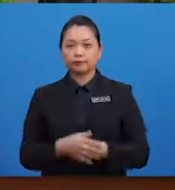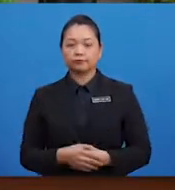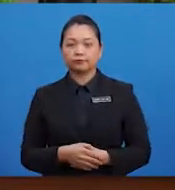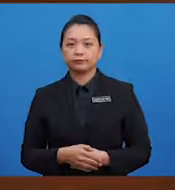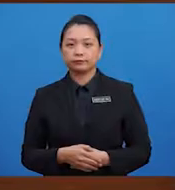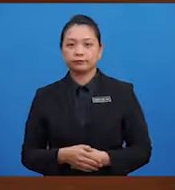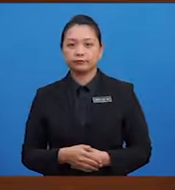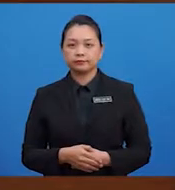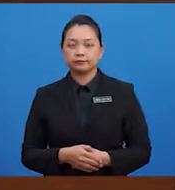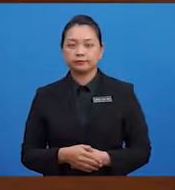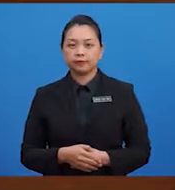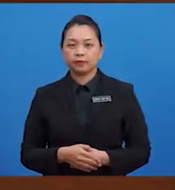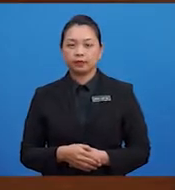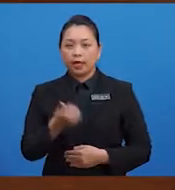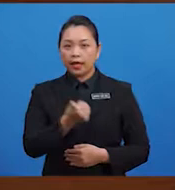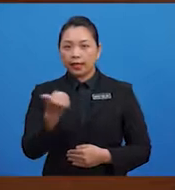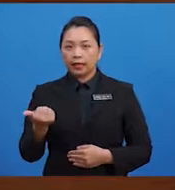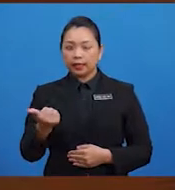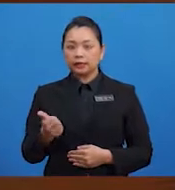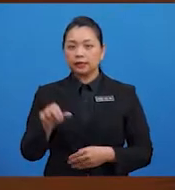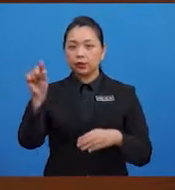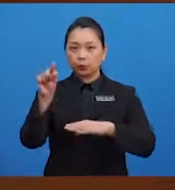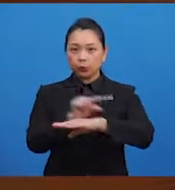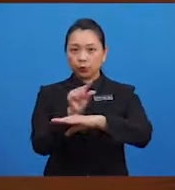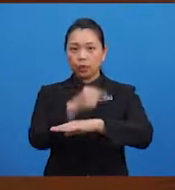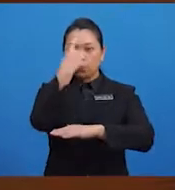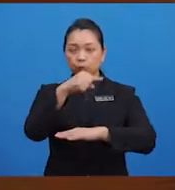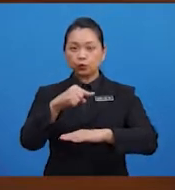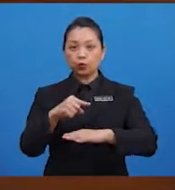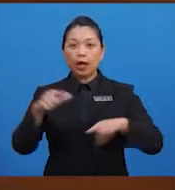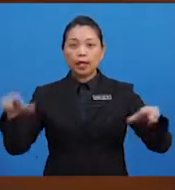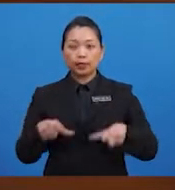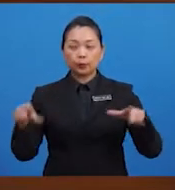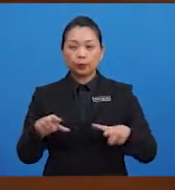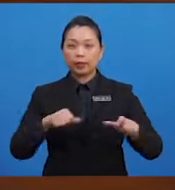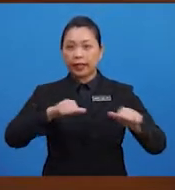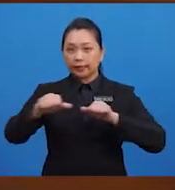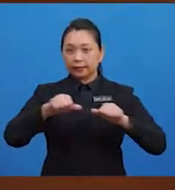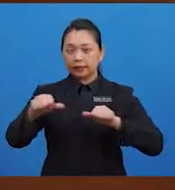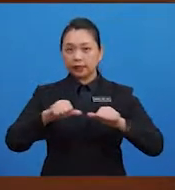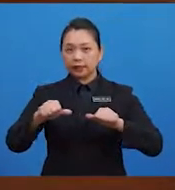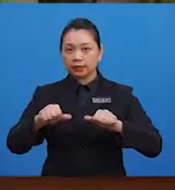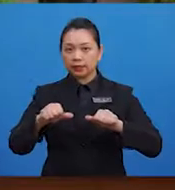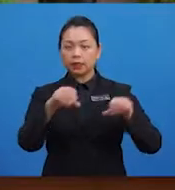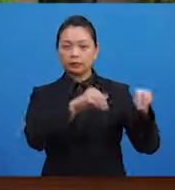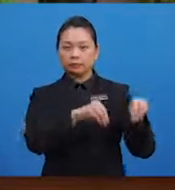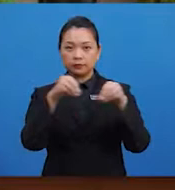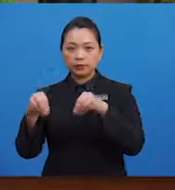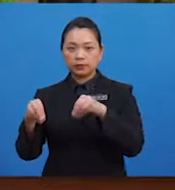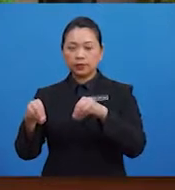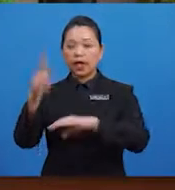hatcher. Peralatan yang digunakan untuk melaksanakan aktiviti pemindahan telur tetasan pada